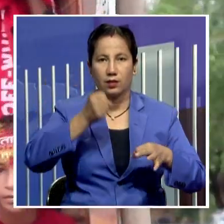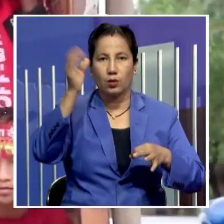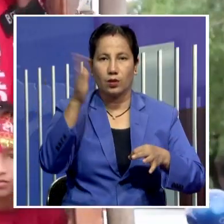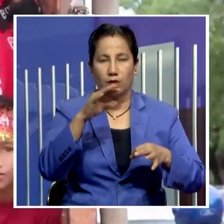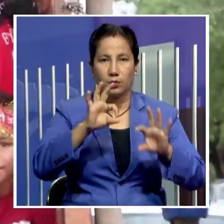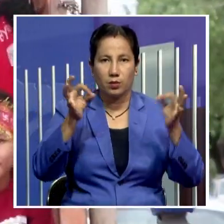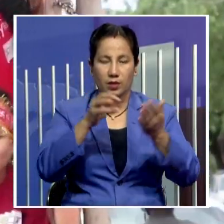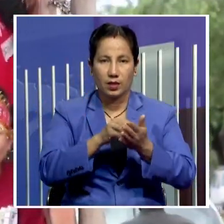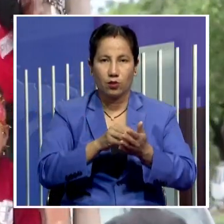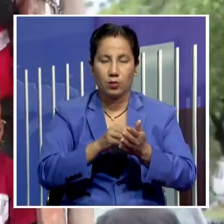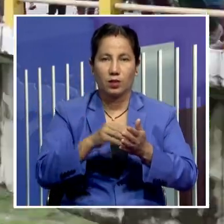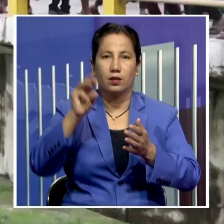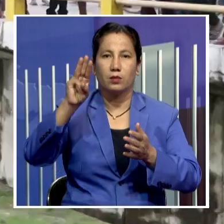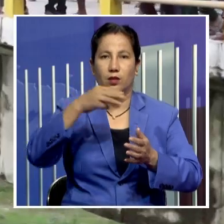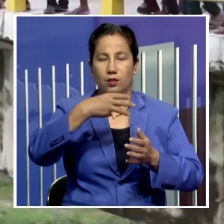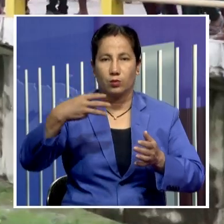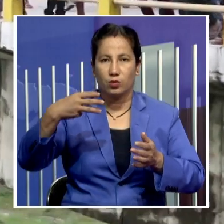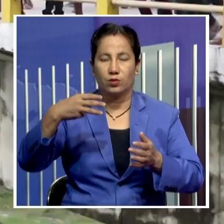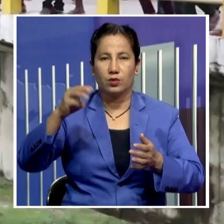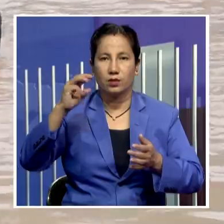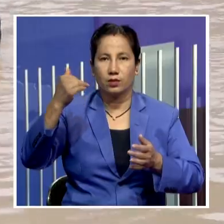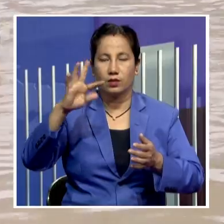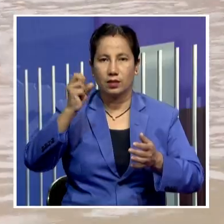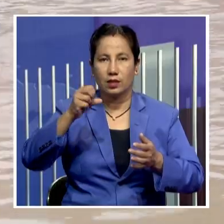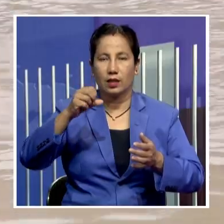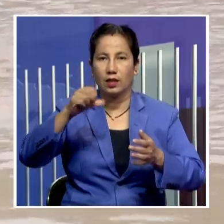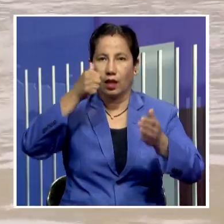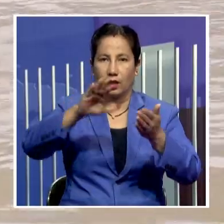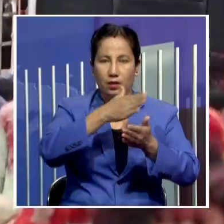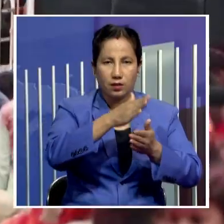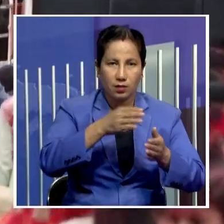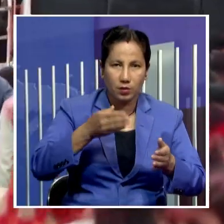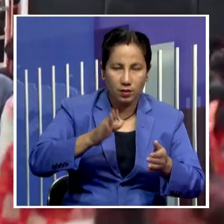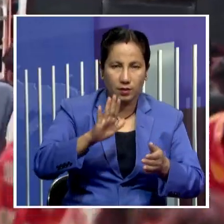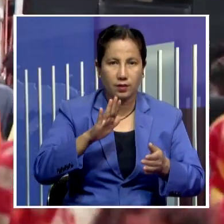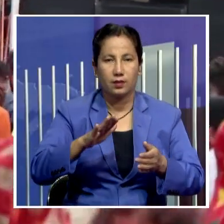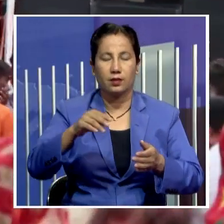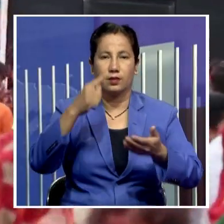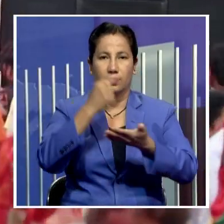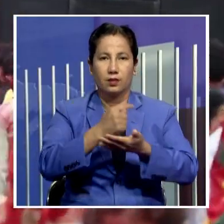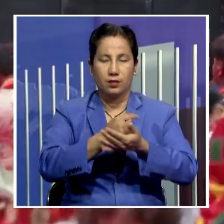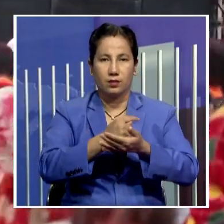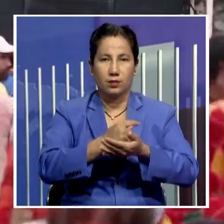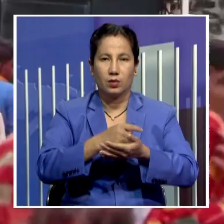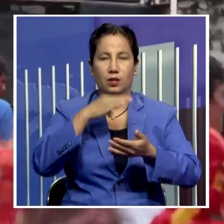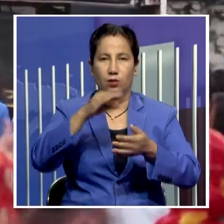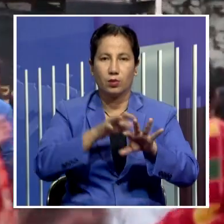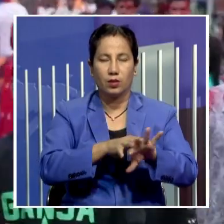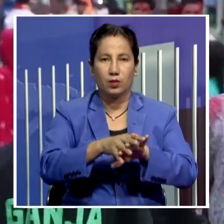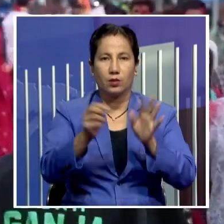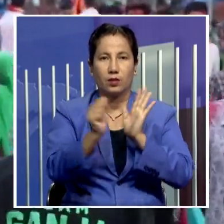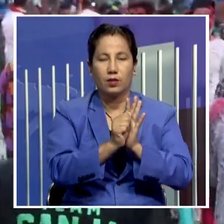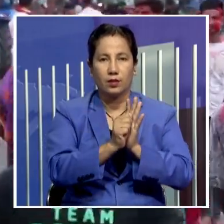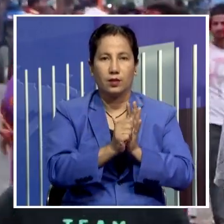विभिन्न स्थानका मूर्तिहरू बाणगंगाको रामघाट नदीमा विसर्जन गरेका छन्। कपिलवस्तुका स्थानीय युवाहरूको